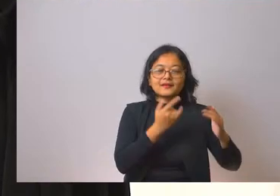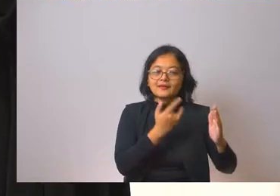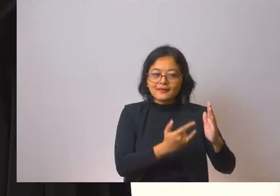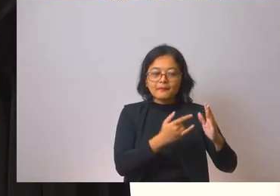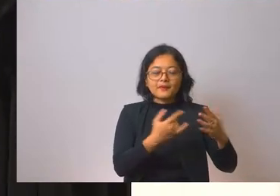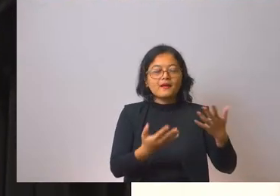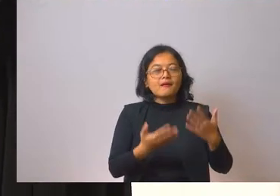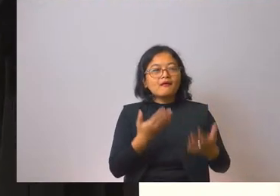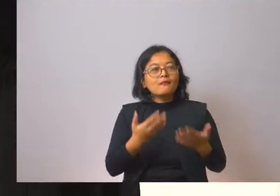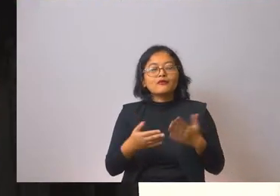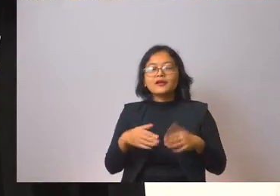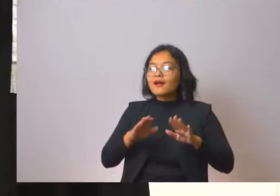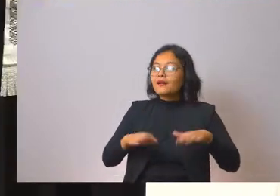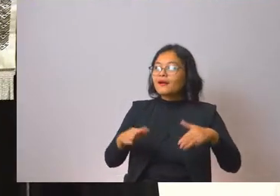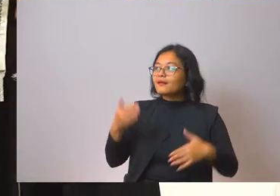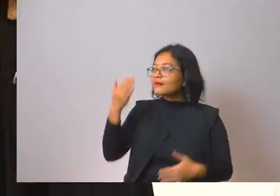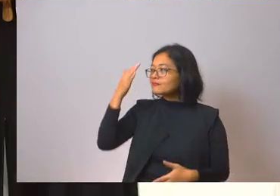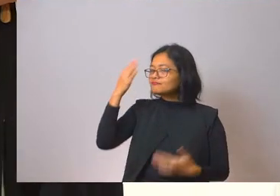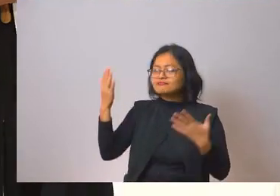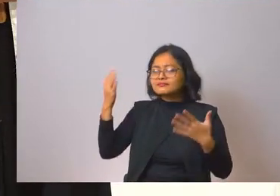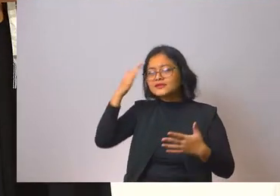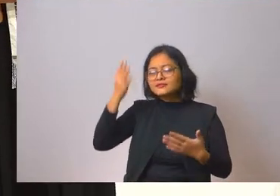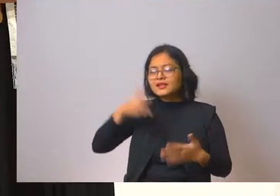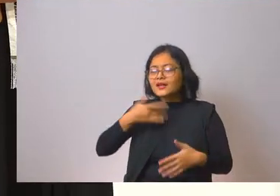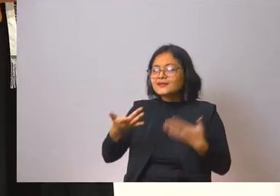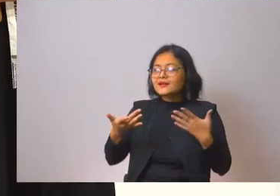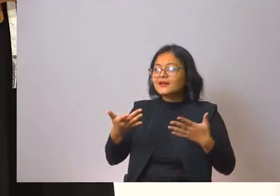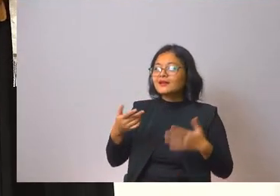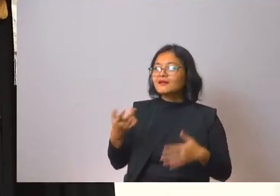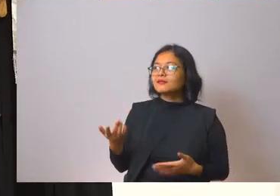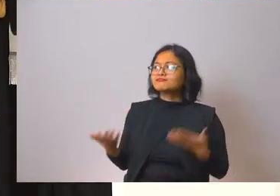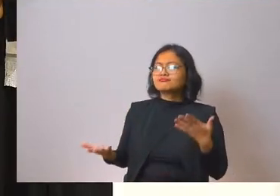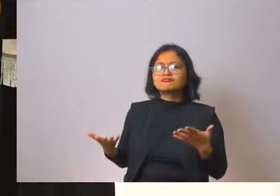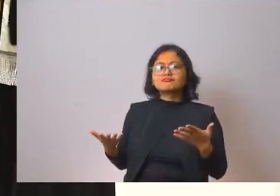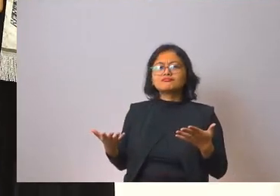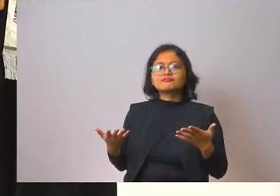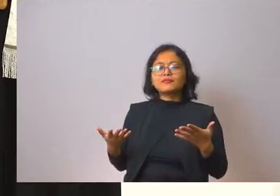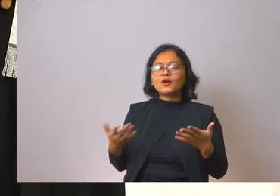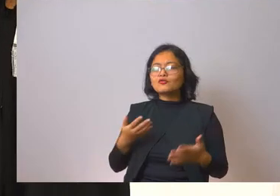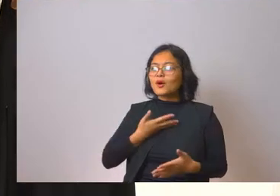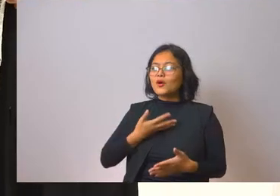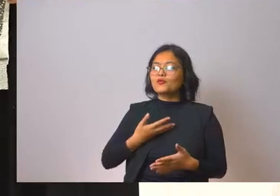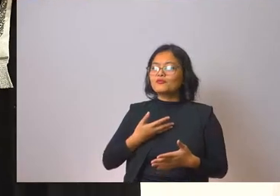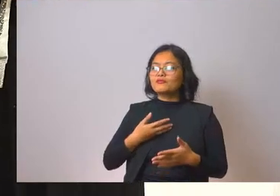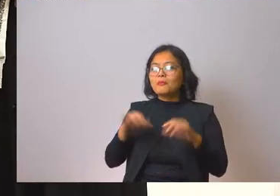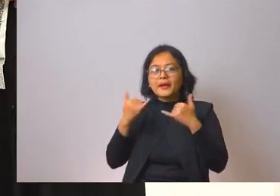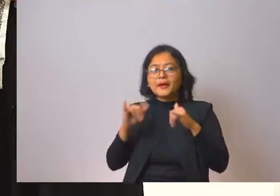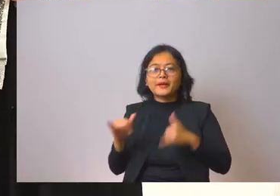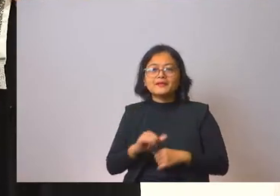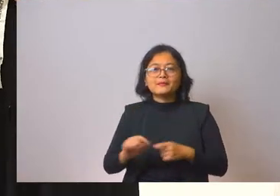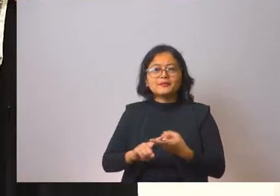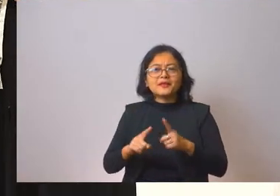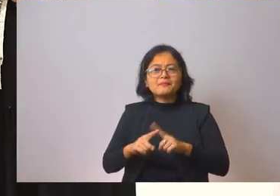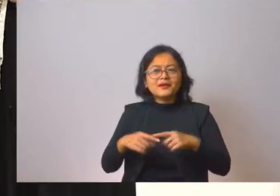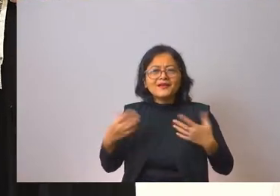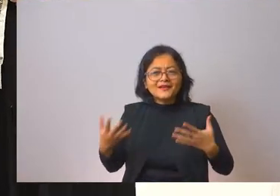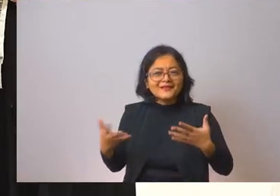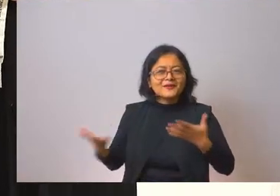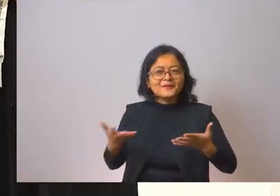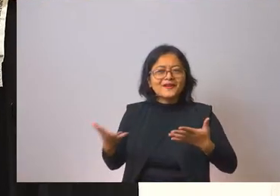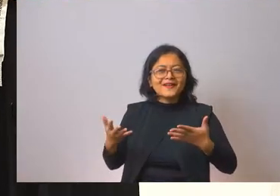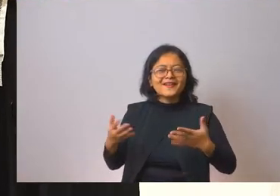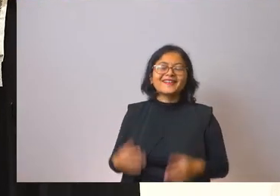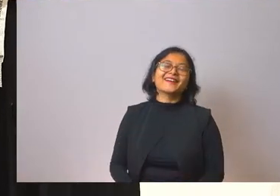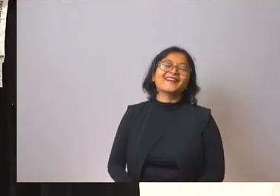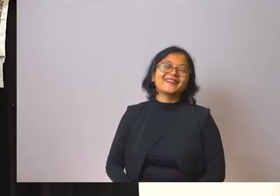hal yang kurang yang harus ditingkatkan. Oke, thank you Kak Keisha. Satu lagi, sebagai guru sekolah minggu,